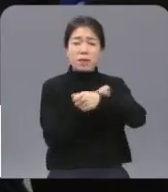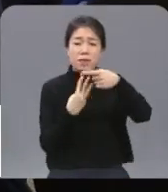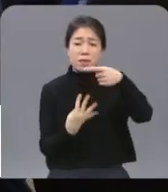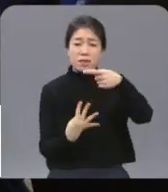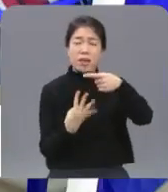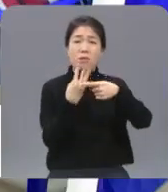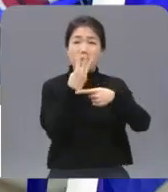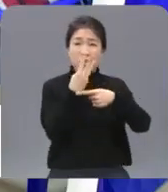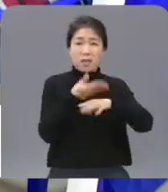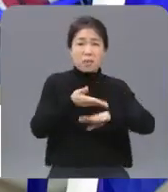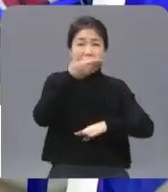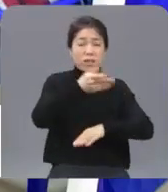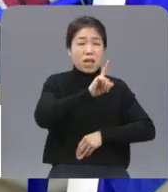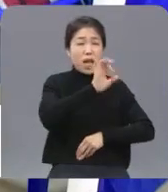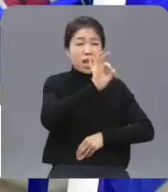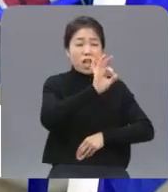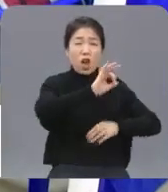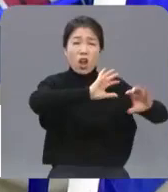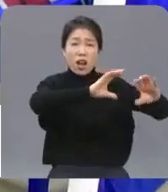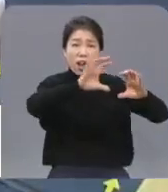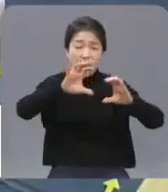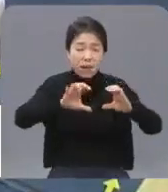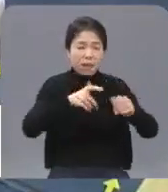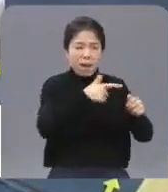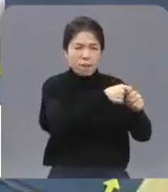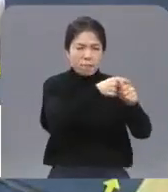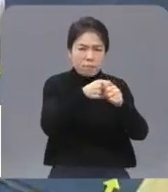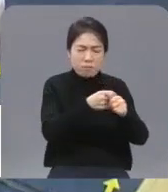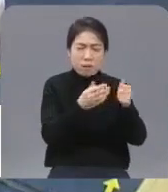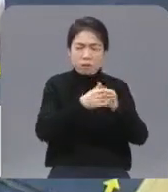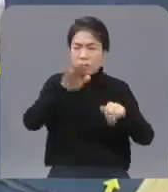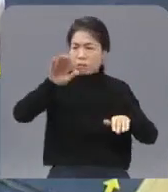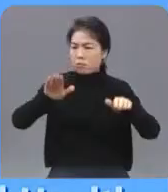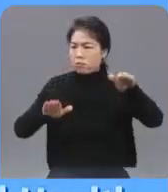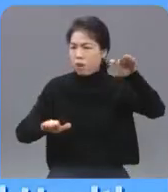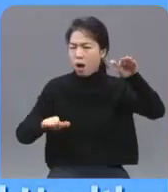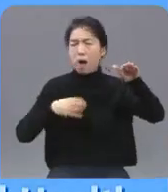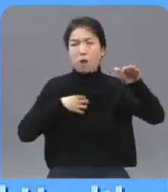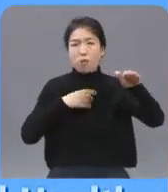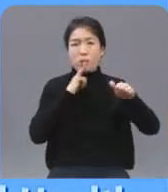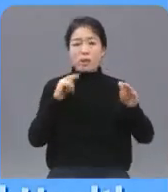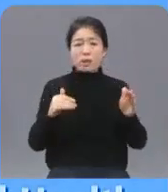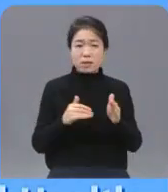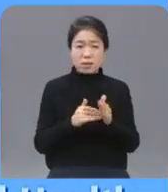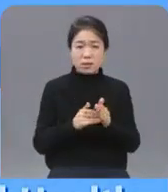10개나라에서만 접종됐다며 백신 불평등의 우려를 표했습니다